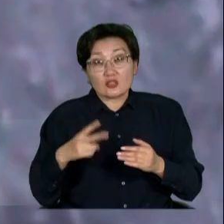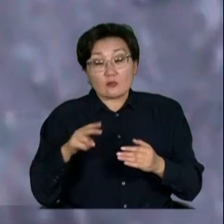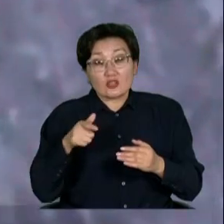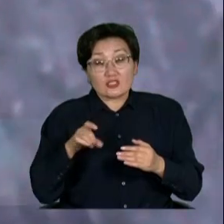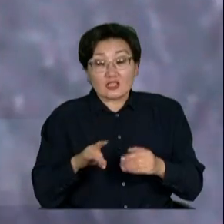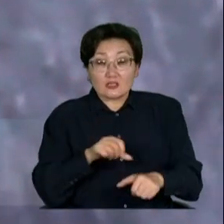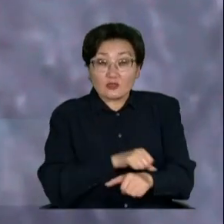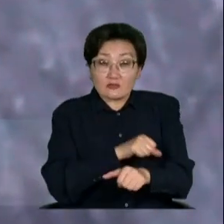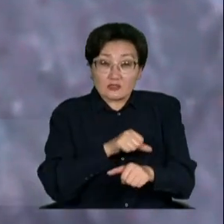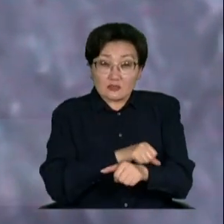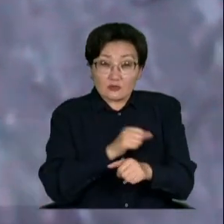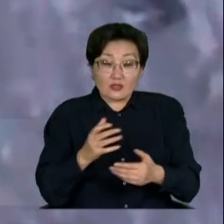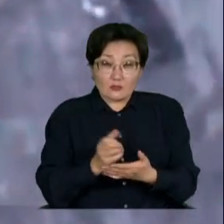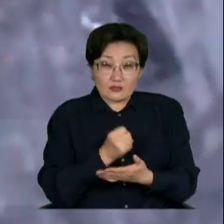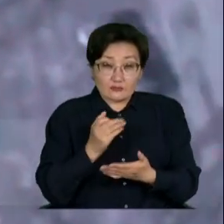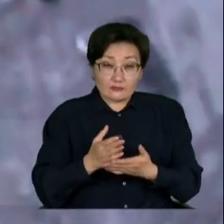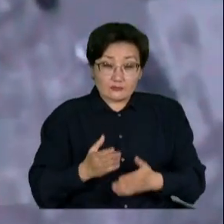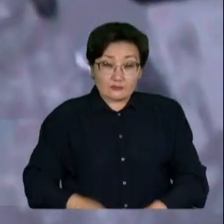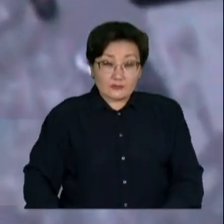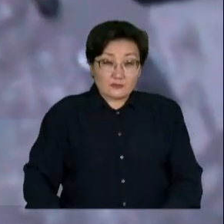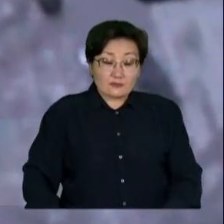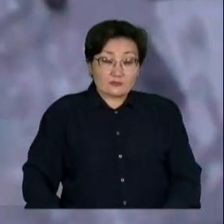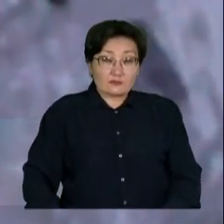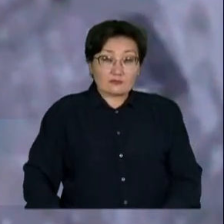грамм синтетикалық есірткі затын тауыпты.